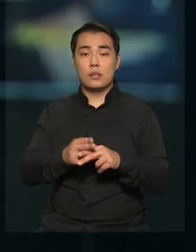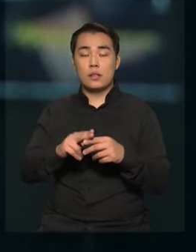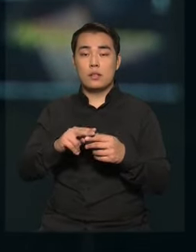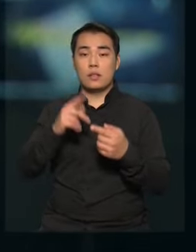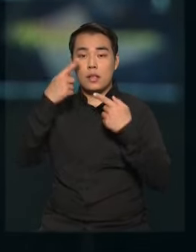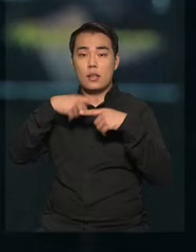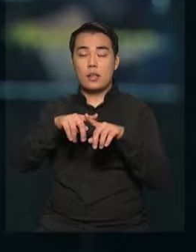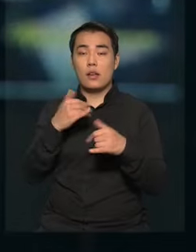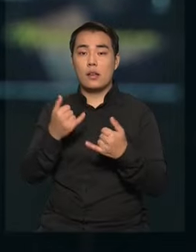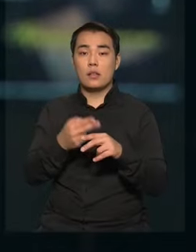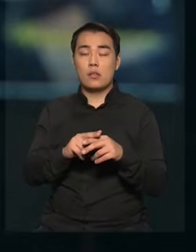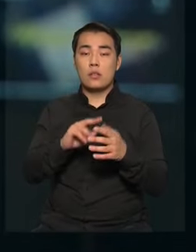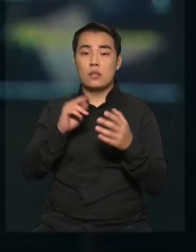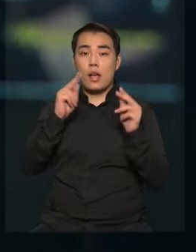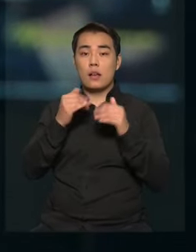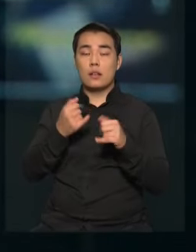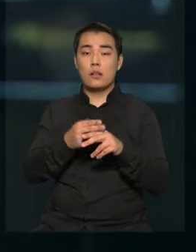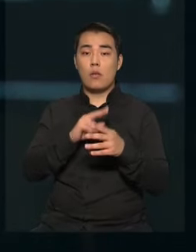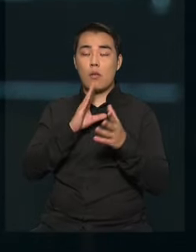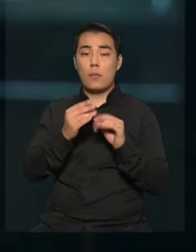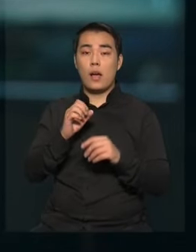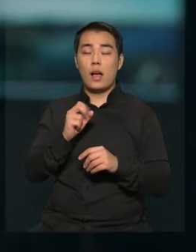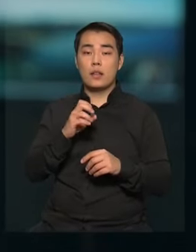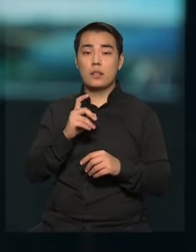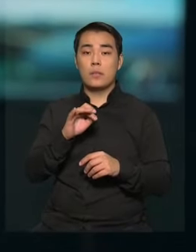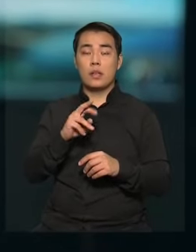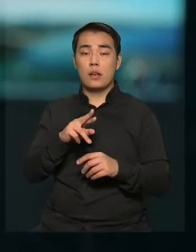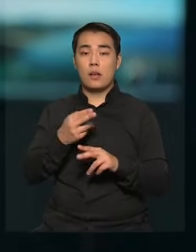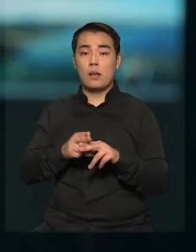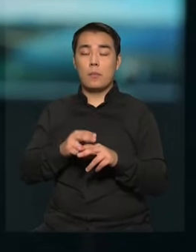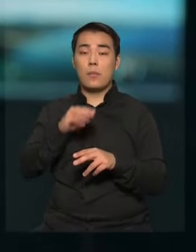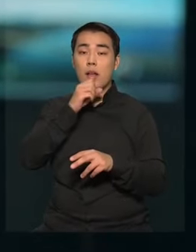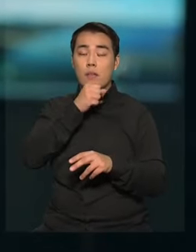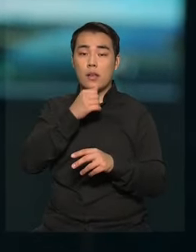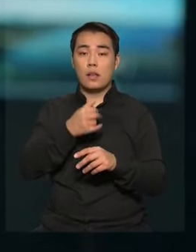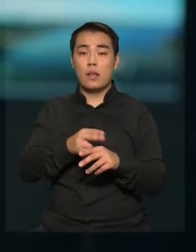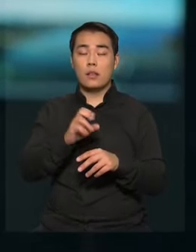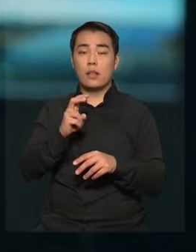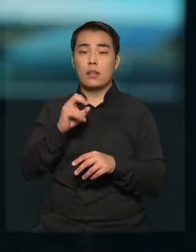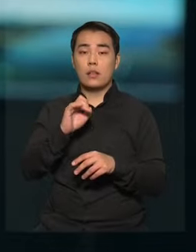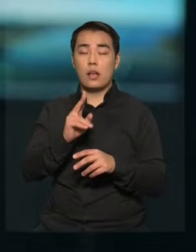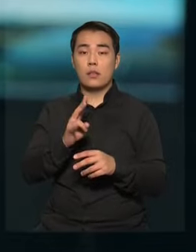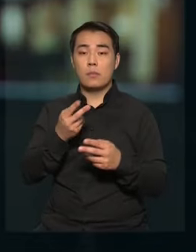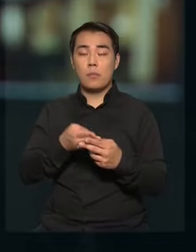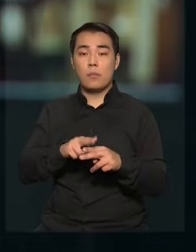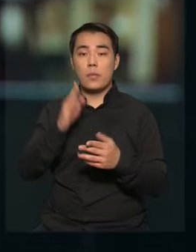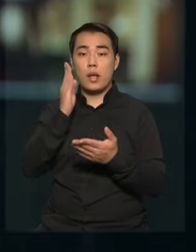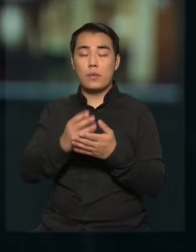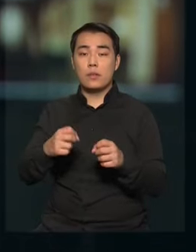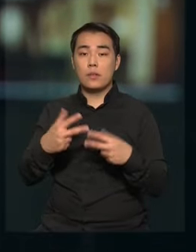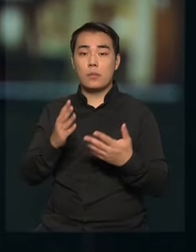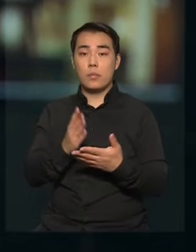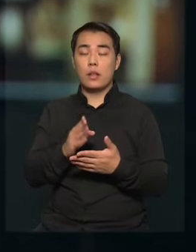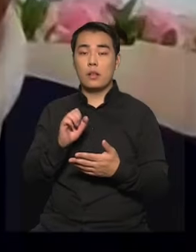докторы, жаратылыстану ғылымдары академиясының академигі профессор Таңатхан Абақанов бізбен бірге дәл қазір тікелей байланысқа қосылып